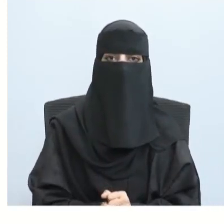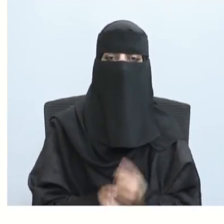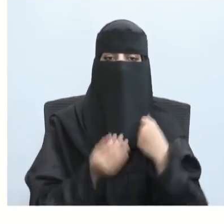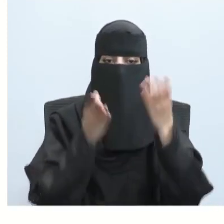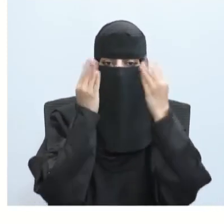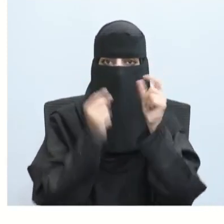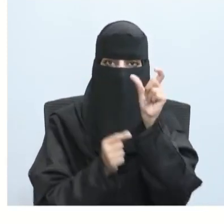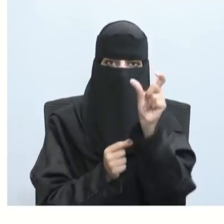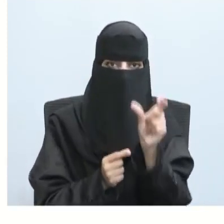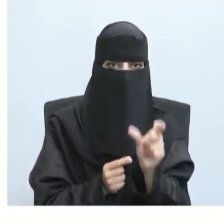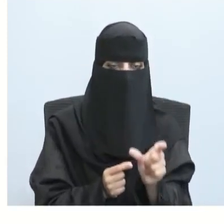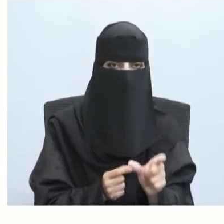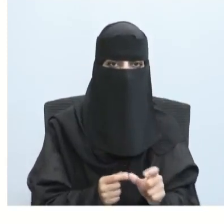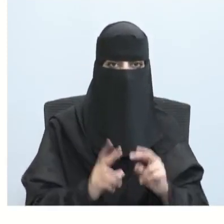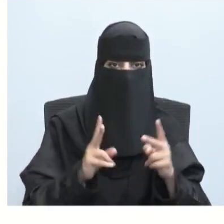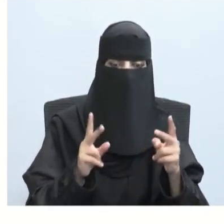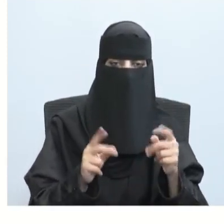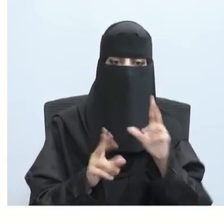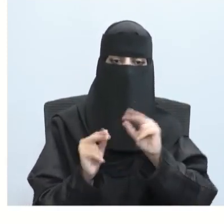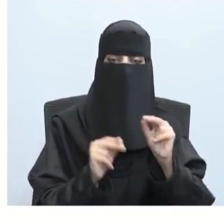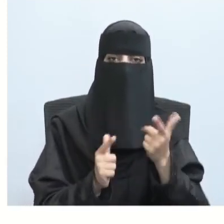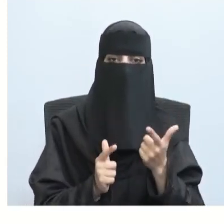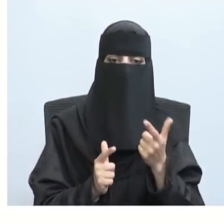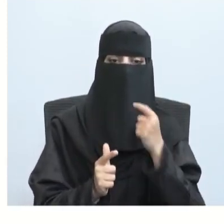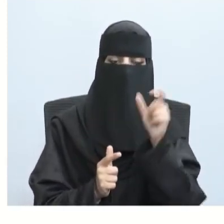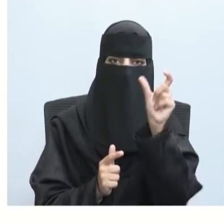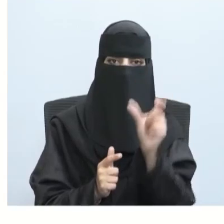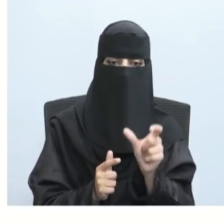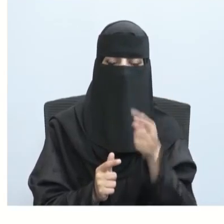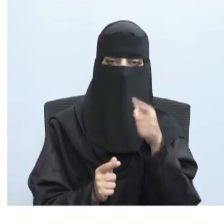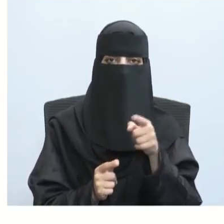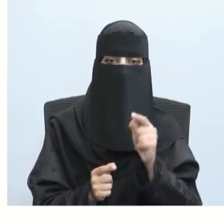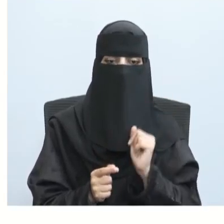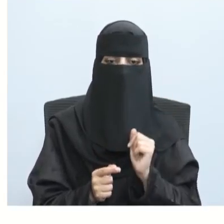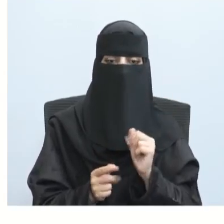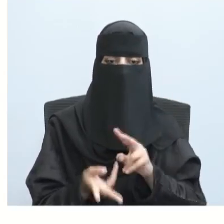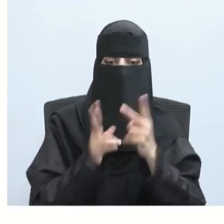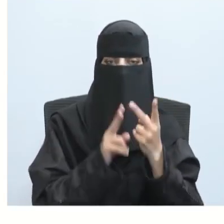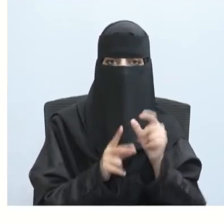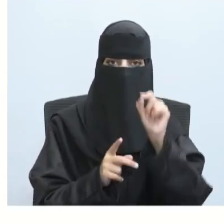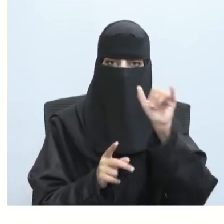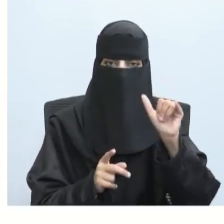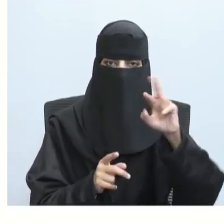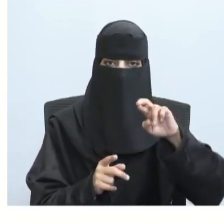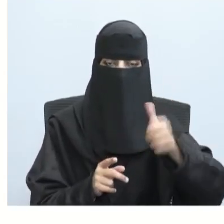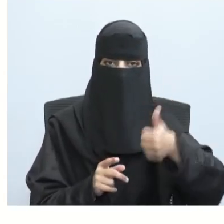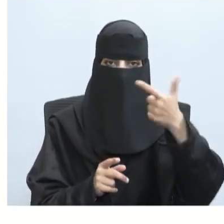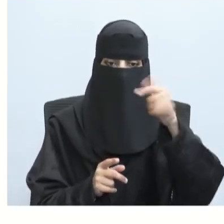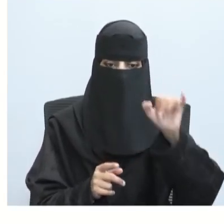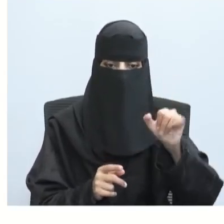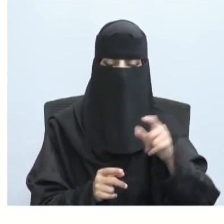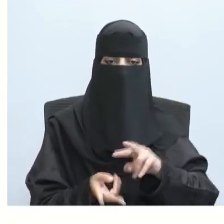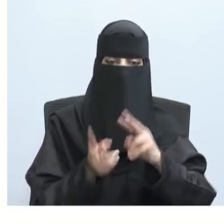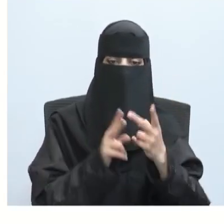على مفردات متعدده منها عزيزي الطالب وعزيزه الطالبه التغير الفيزيائي تغير